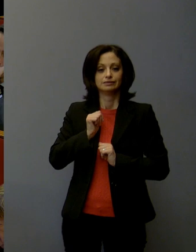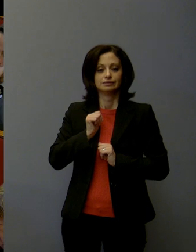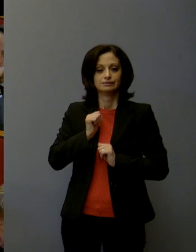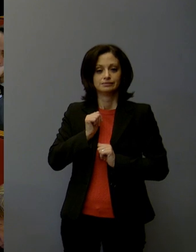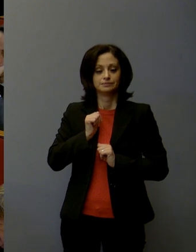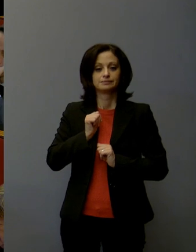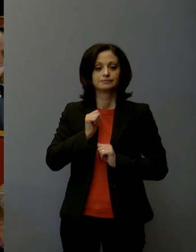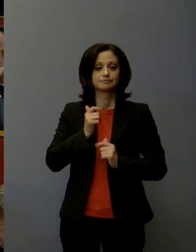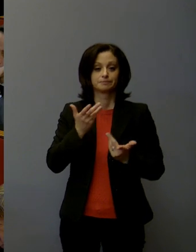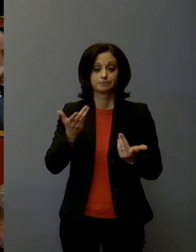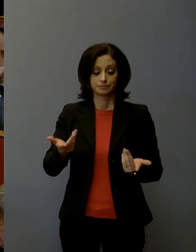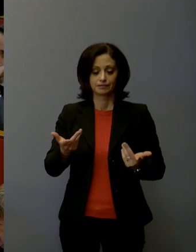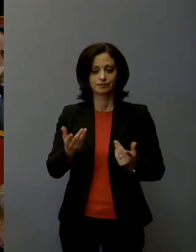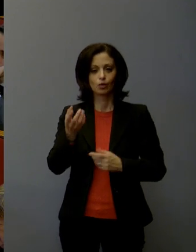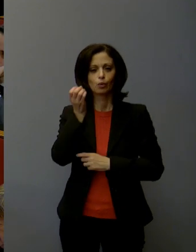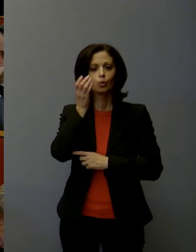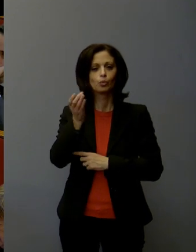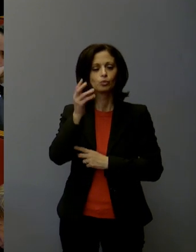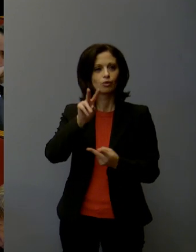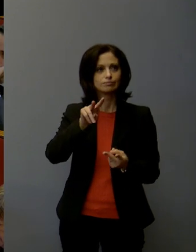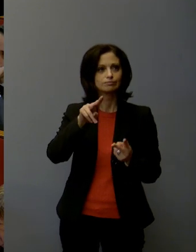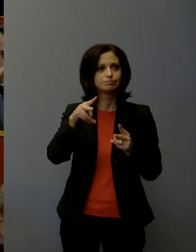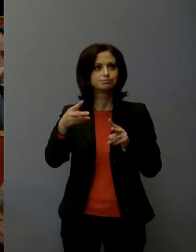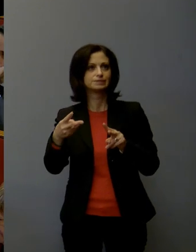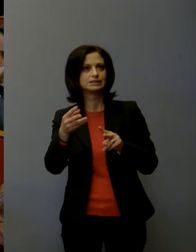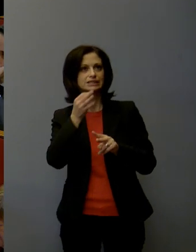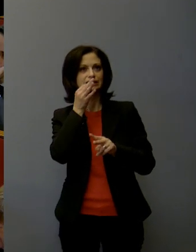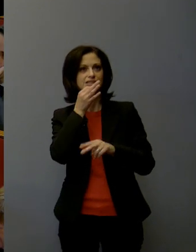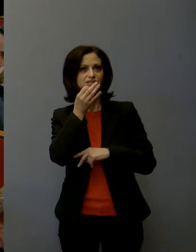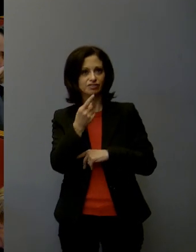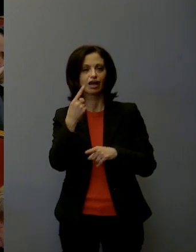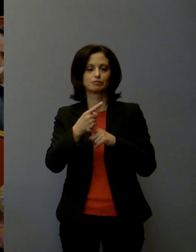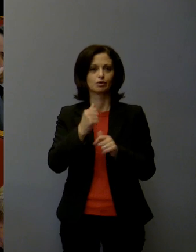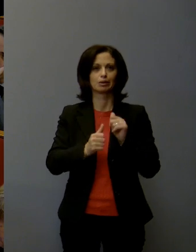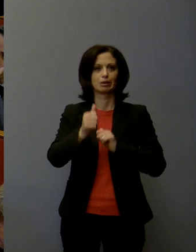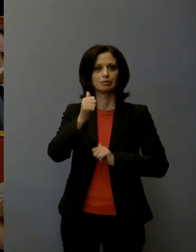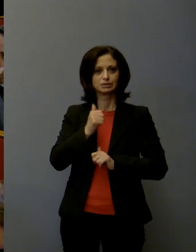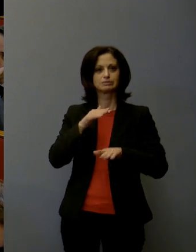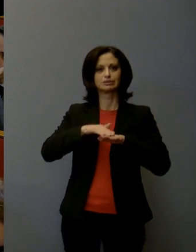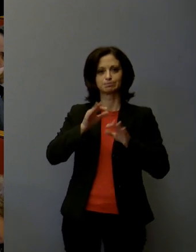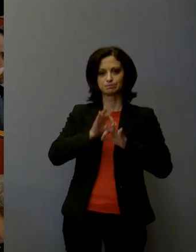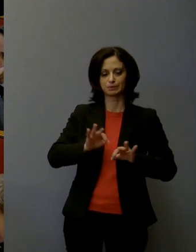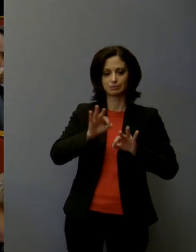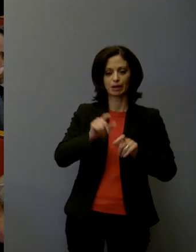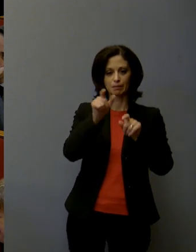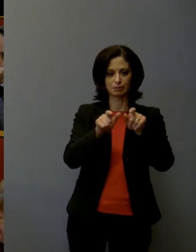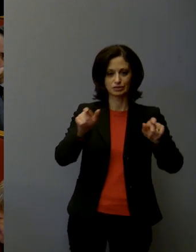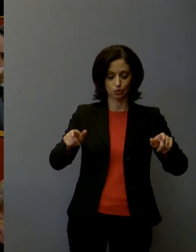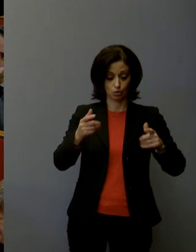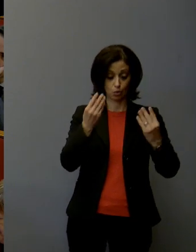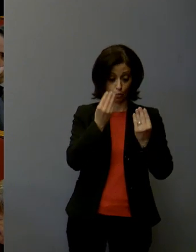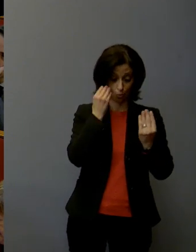interpretare il senso di cultura significa comunque predisporsi di risorse umane e culturali e